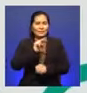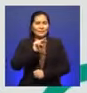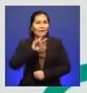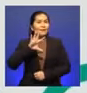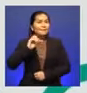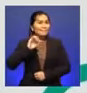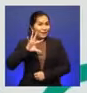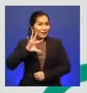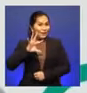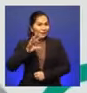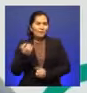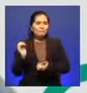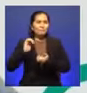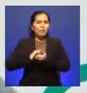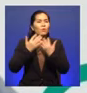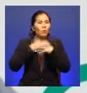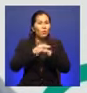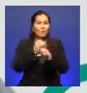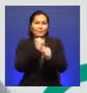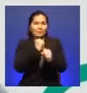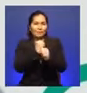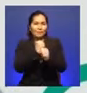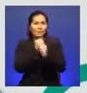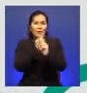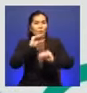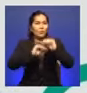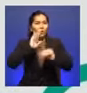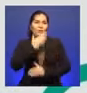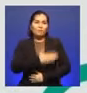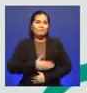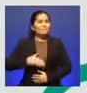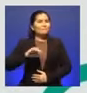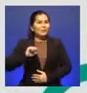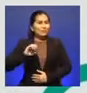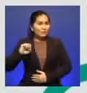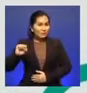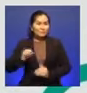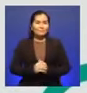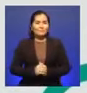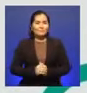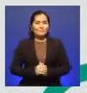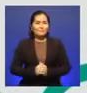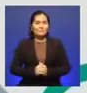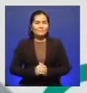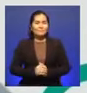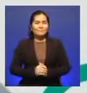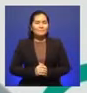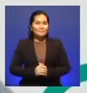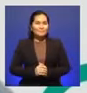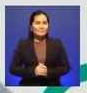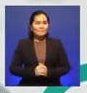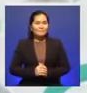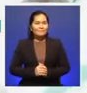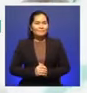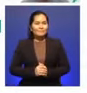2555นะครับที่เราได้เข้าร่วมดำเนินงานเกี่ยวกับโครงการของสสนะครับในช่วงนั้นคือในเรื่องของตำบลสุขภาวะนะครับแล้วก็เราก็